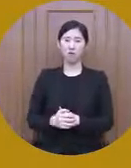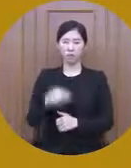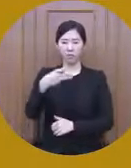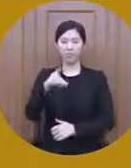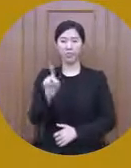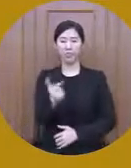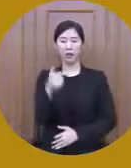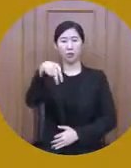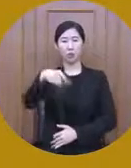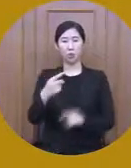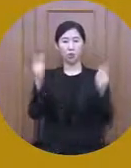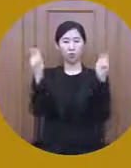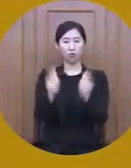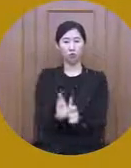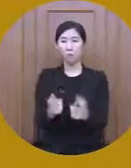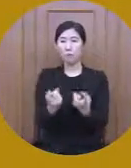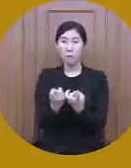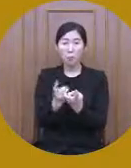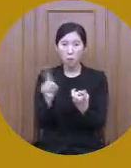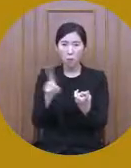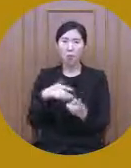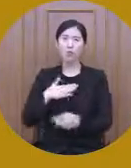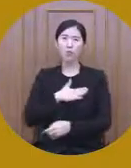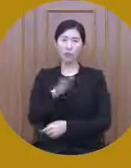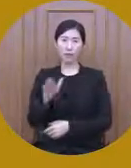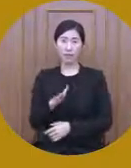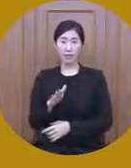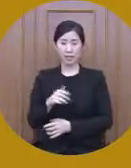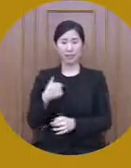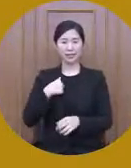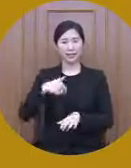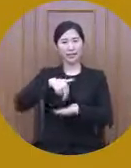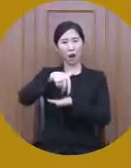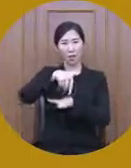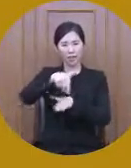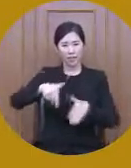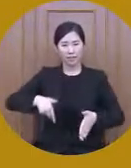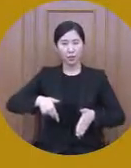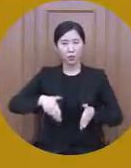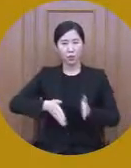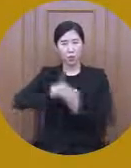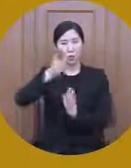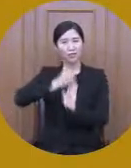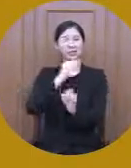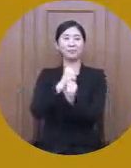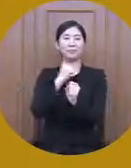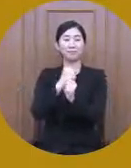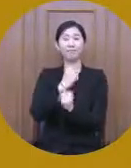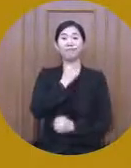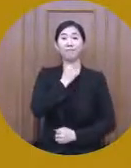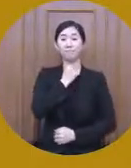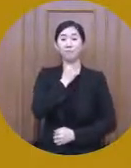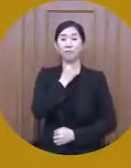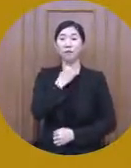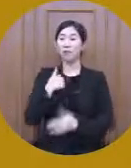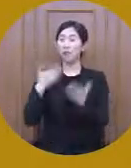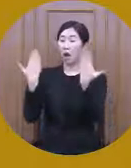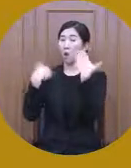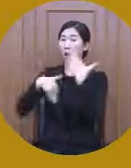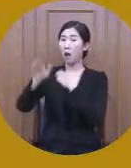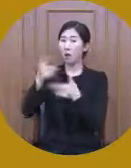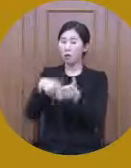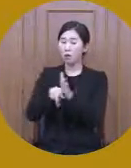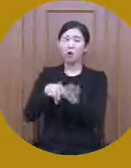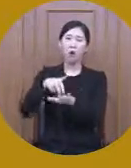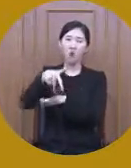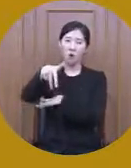길을 우리는 인간이 스스로 걷는 도시 만들기에서 찾았습니다. 걸어서 학교를 가고